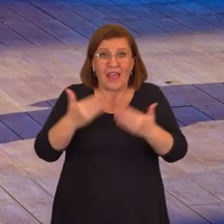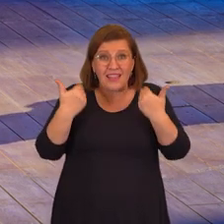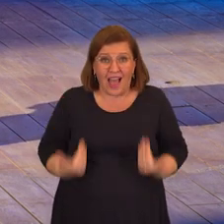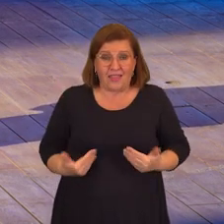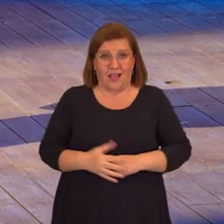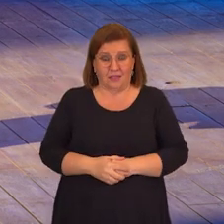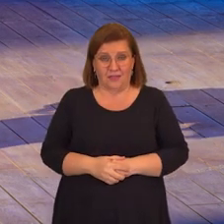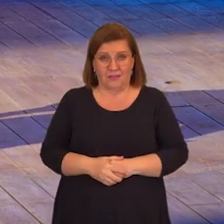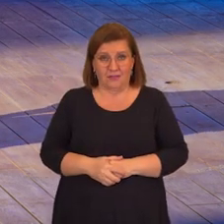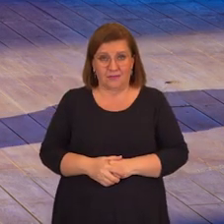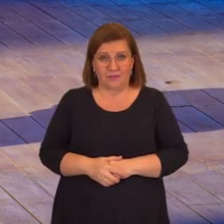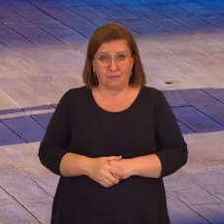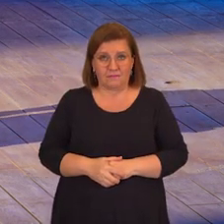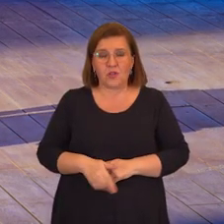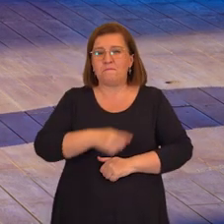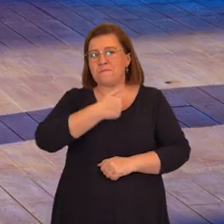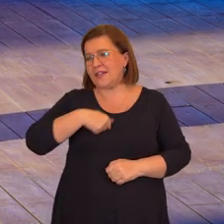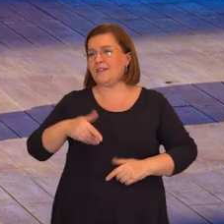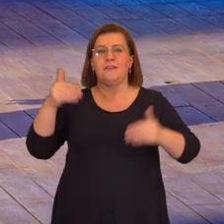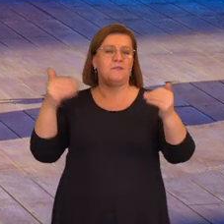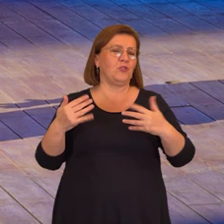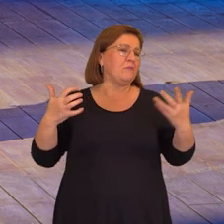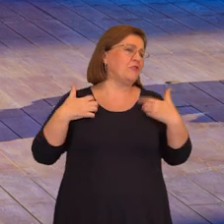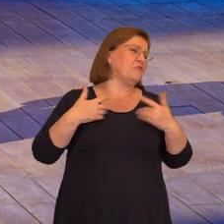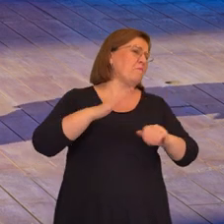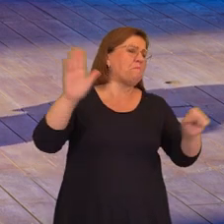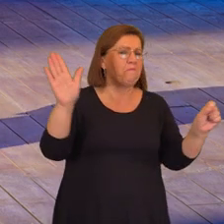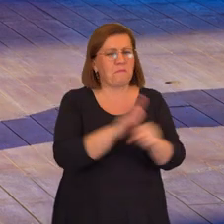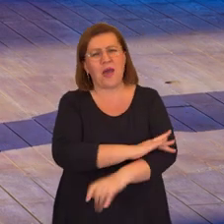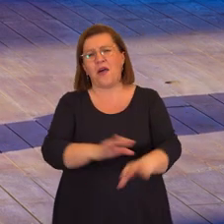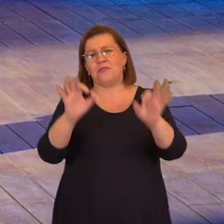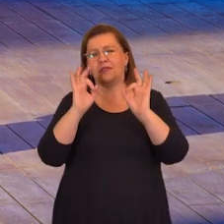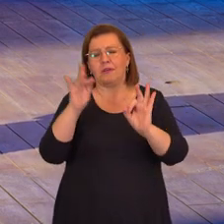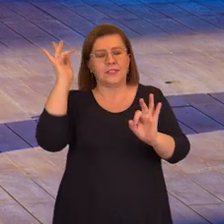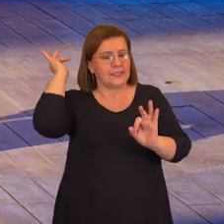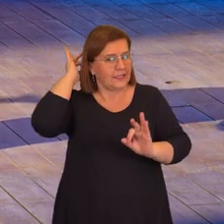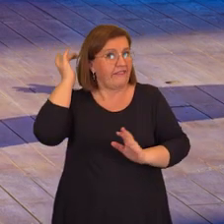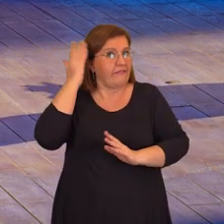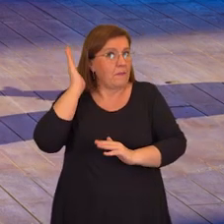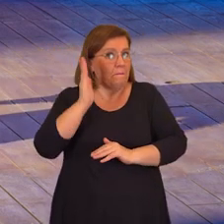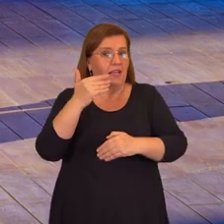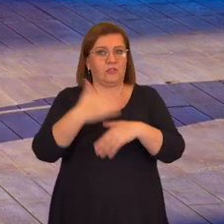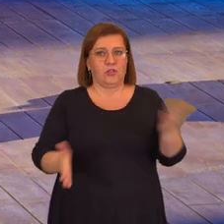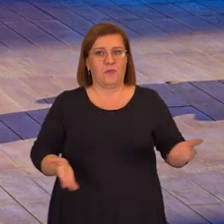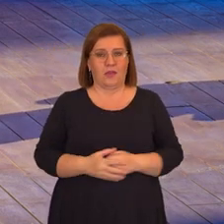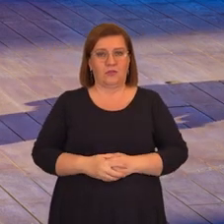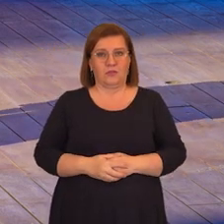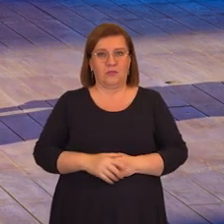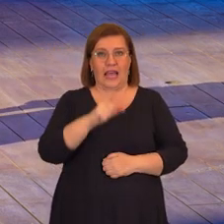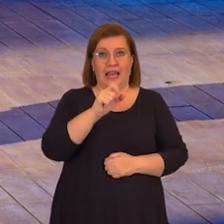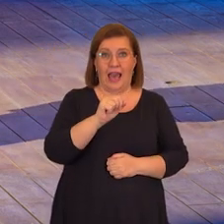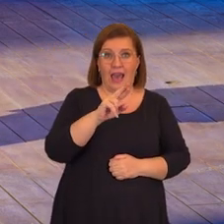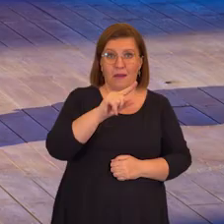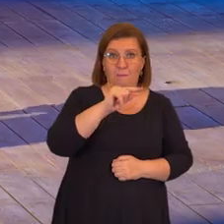Możemy prowadzić pełne, dobre życie, wiedząc, że ono się kiedyś zakończy. Carpe diem,